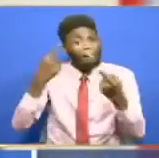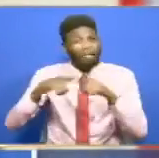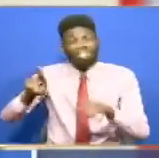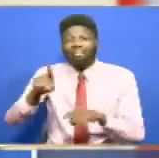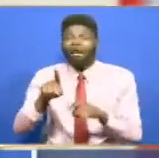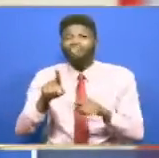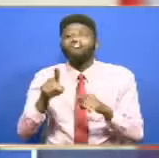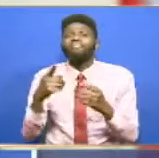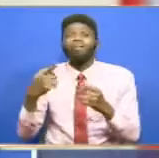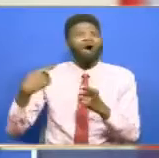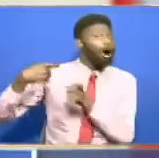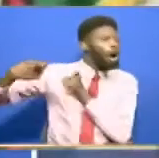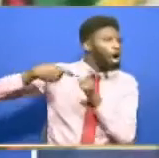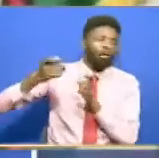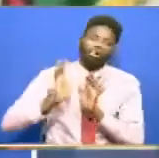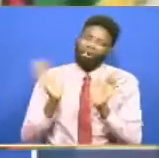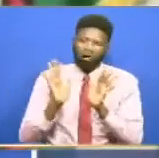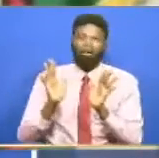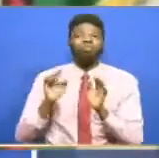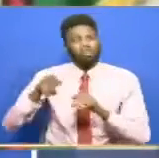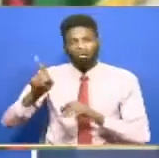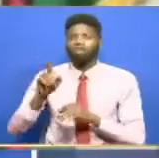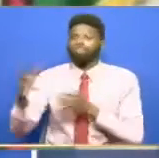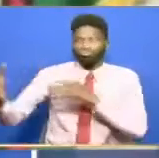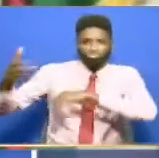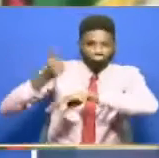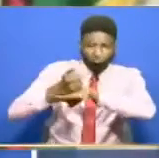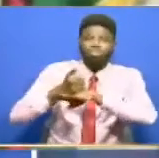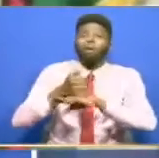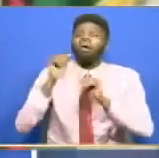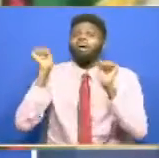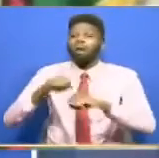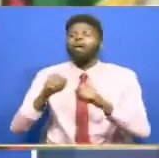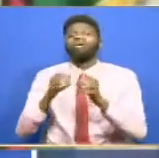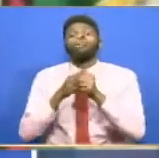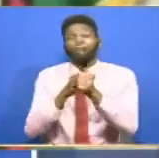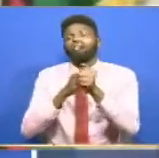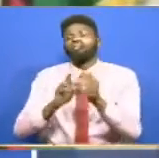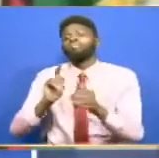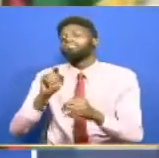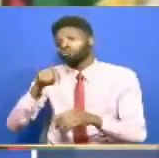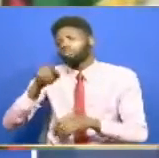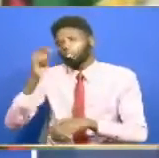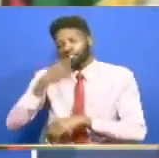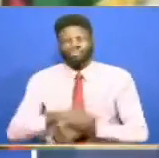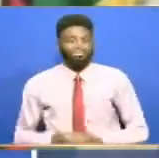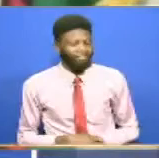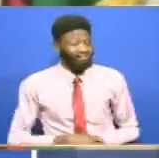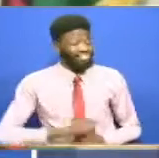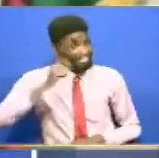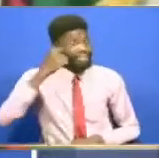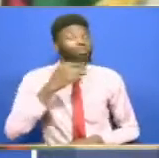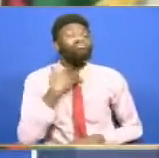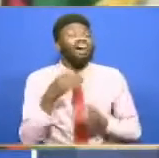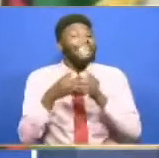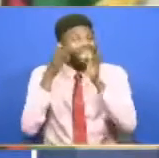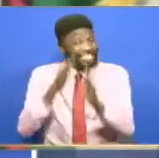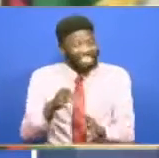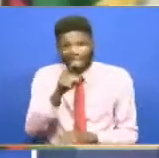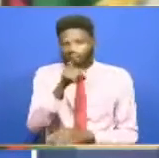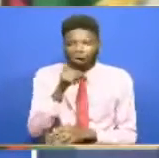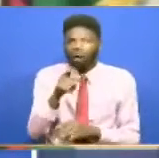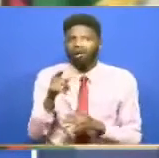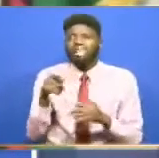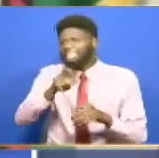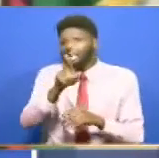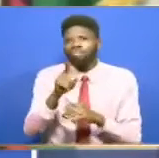kuongoza taifa hili. Kenyans want a leader who does not have baggage, a leader who is not divisive, a leader who does